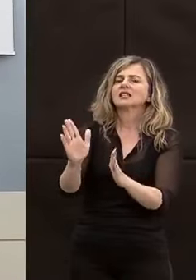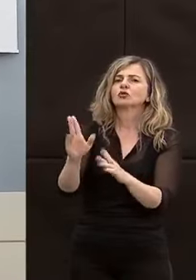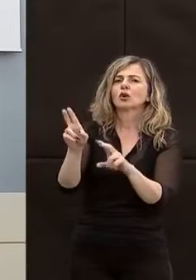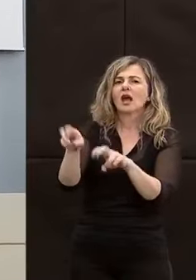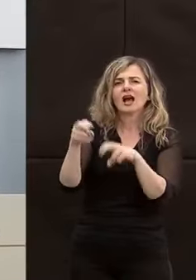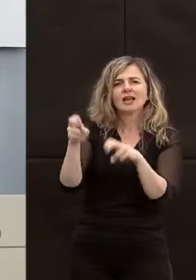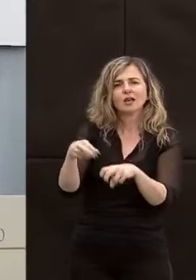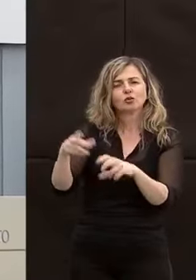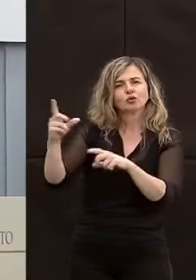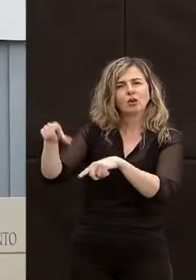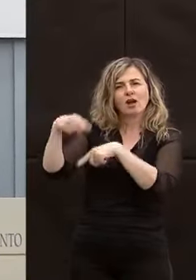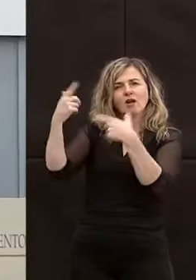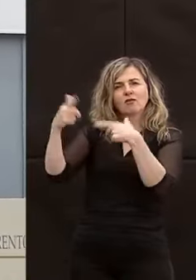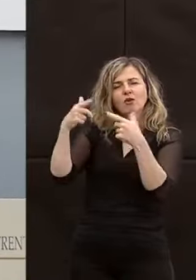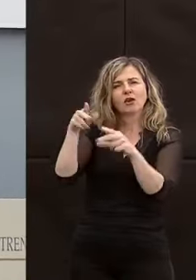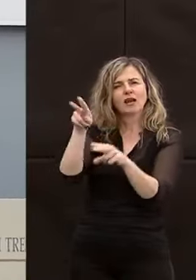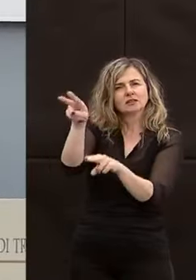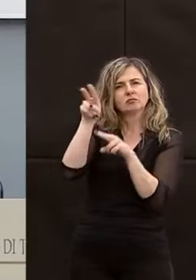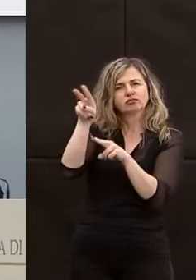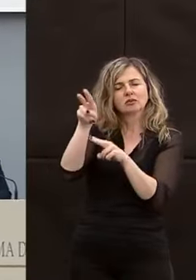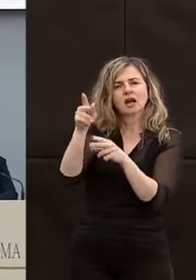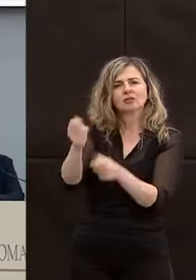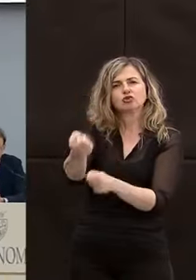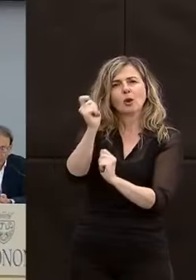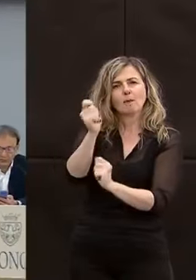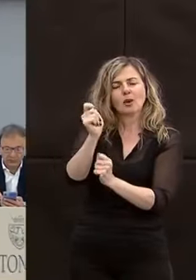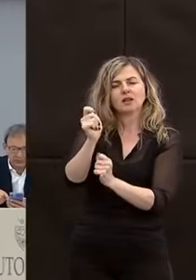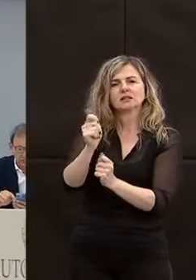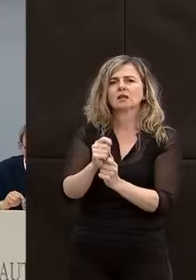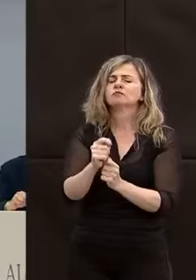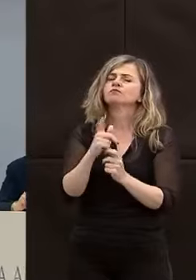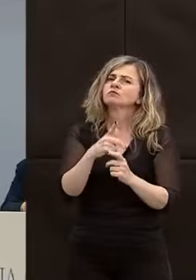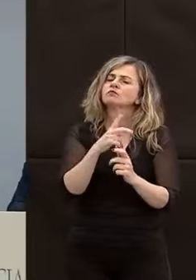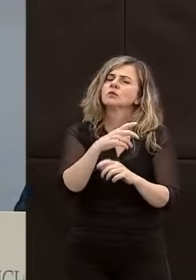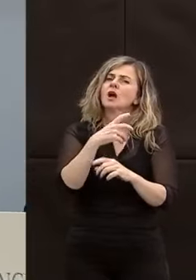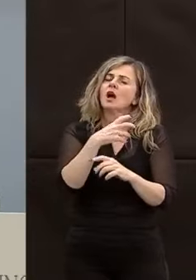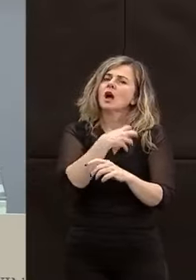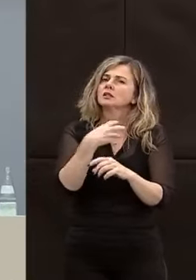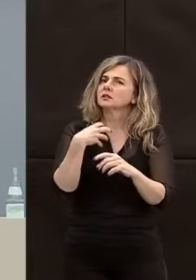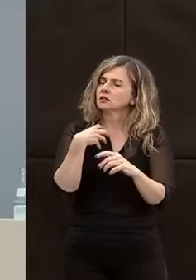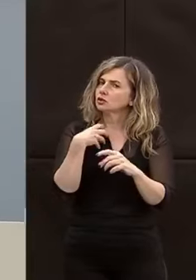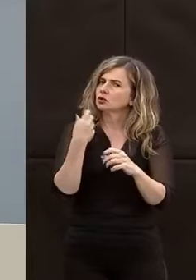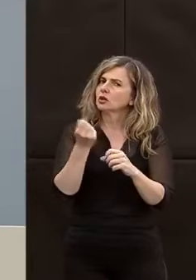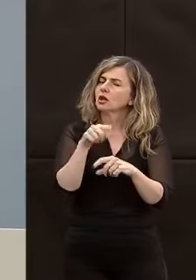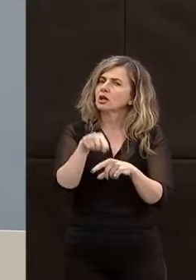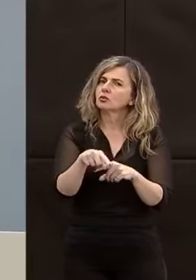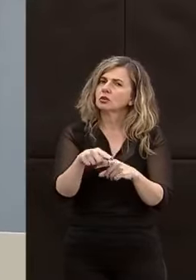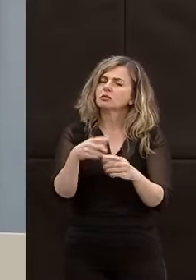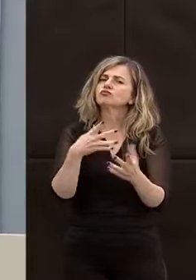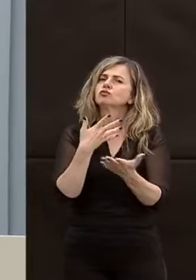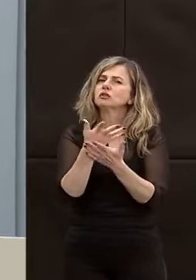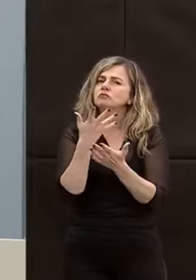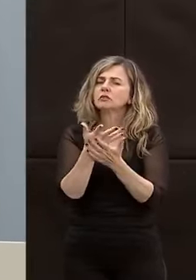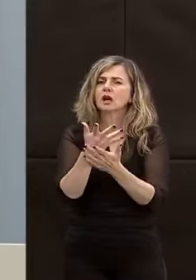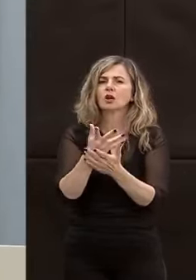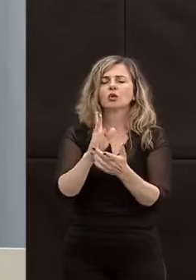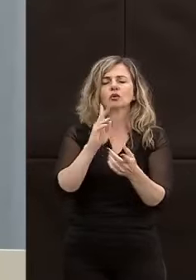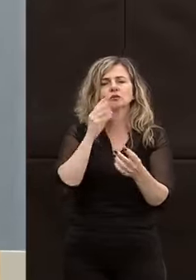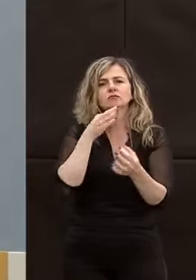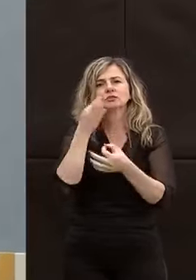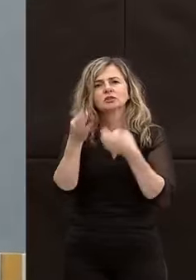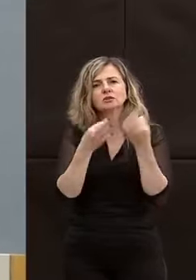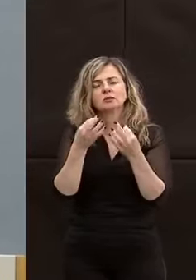pesca allora assessore ci introduce nella lettura anche qui abbiamo delle slide che possono aiutarci